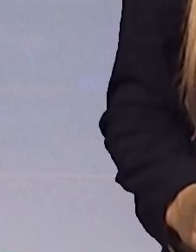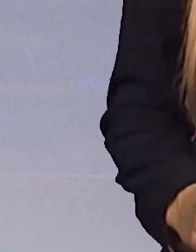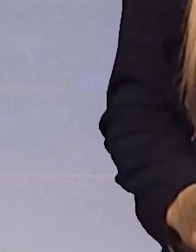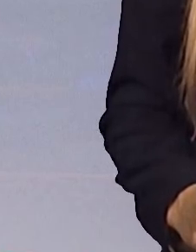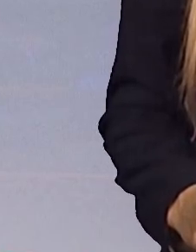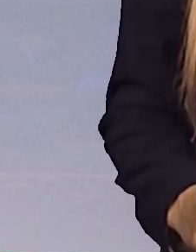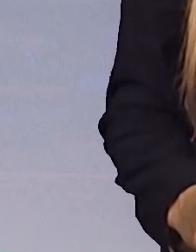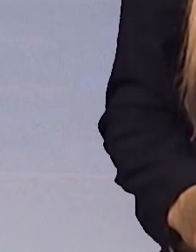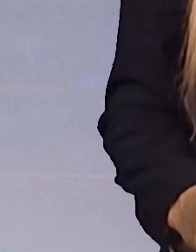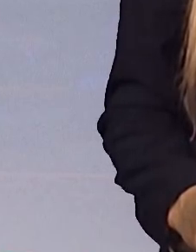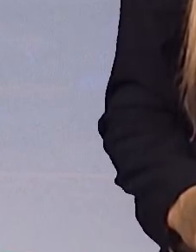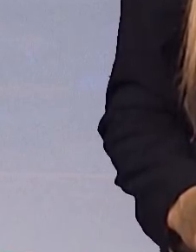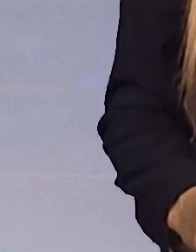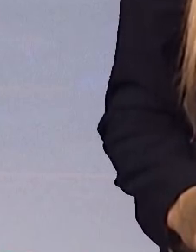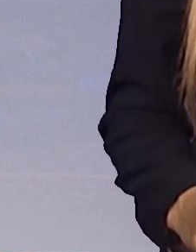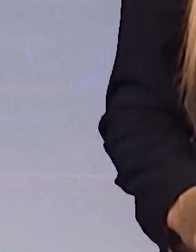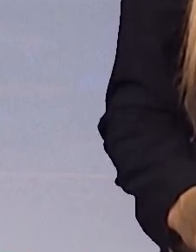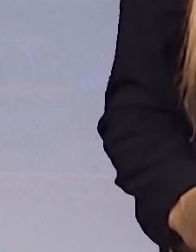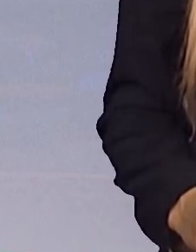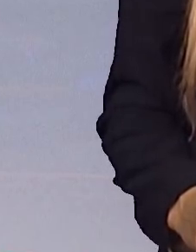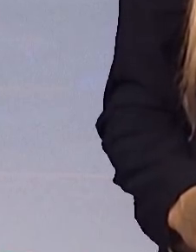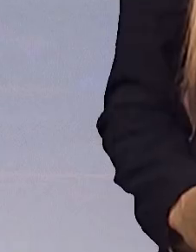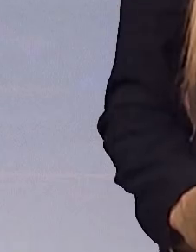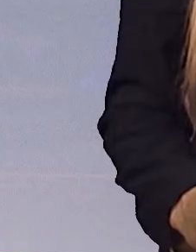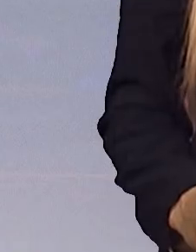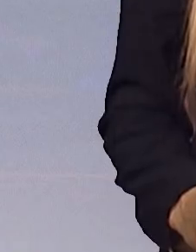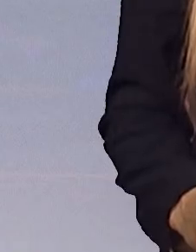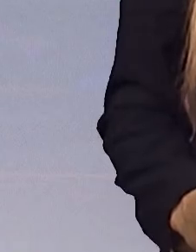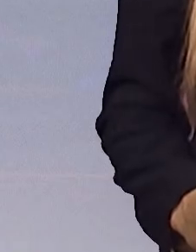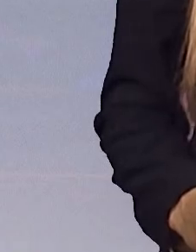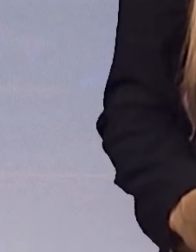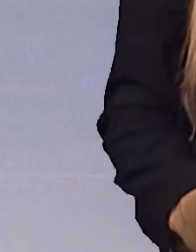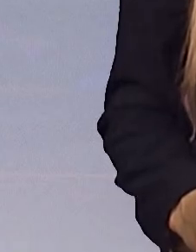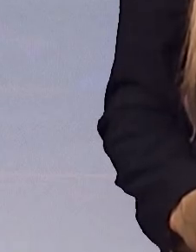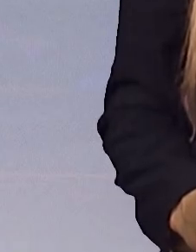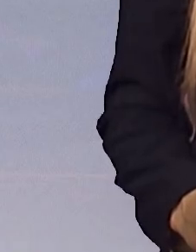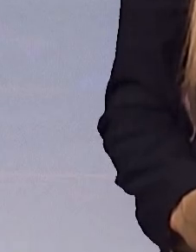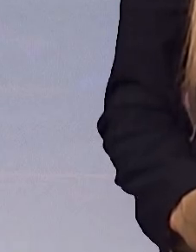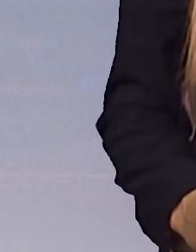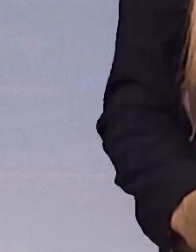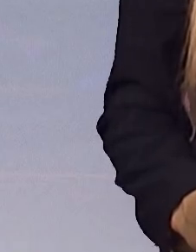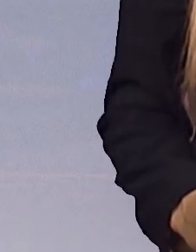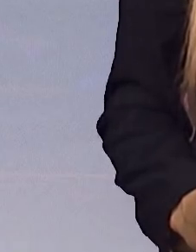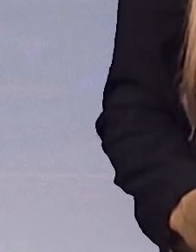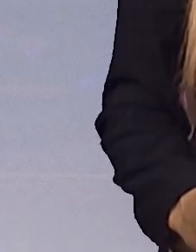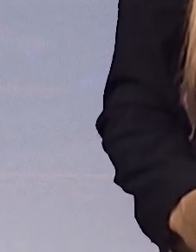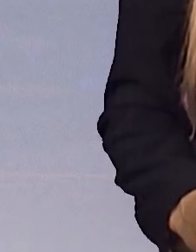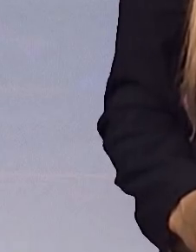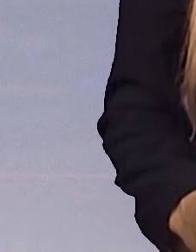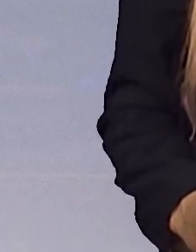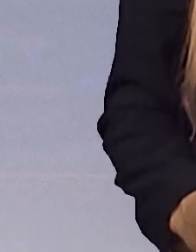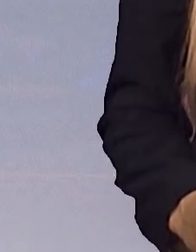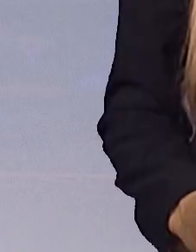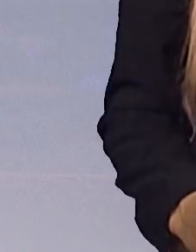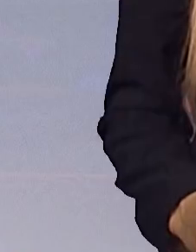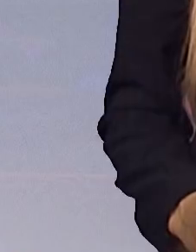zdrowia Adam Niedzielski mówił, że zaprezentowane dzisiaj obostrzenia to przedostatni krok. Ostatnim jest narodowa kwarantanna. Szef